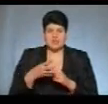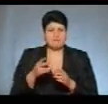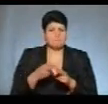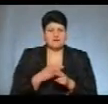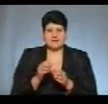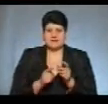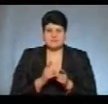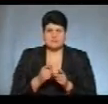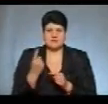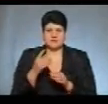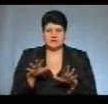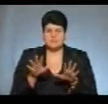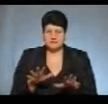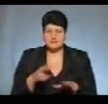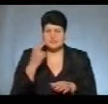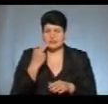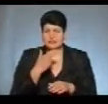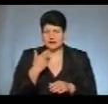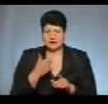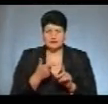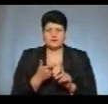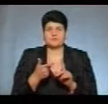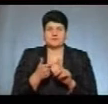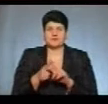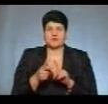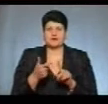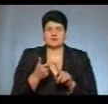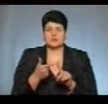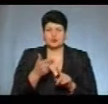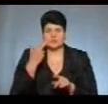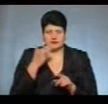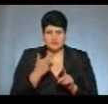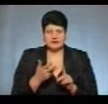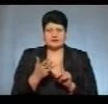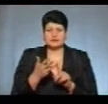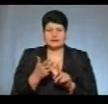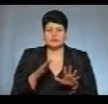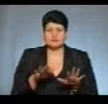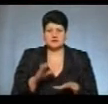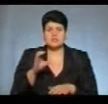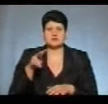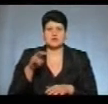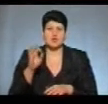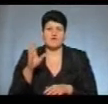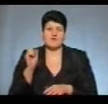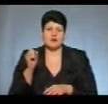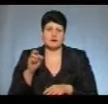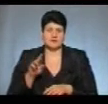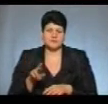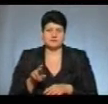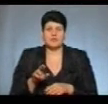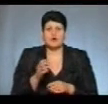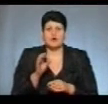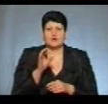змін. На першому місці – італійка Доротея Вірер, на другому – італійка Ліза Вітоці і на третьому – словацька біатлоністка Пауліна Фіалкова.